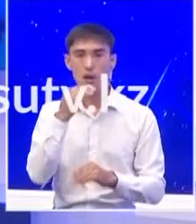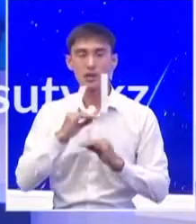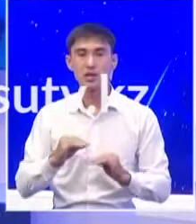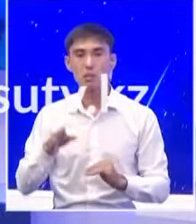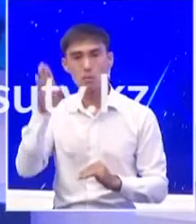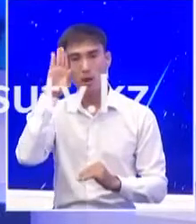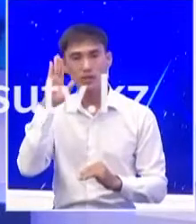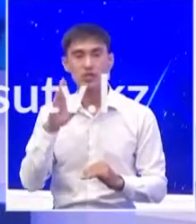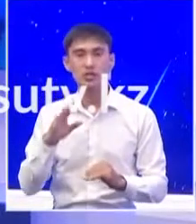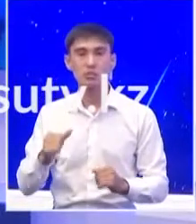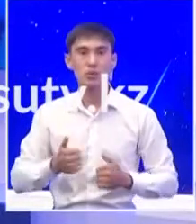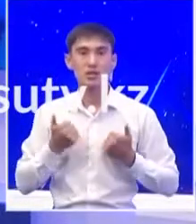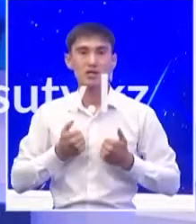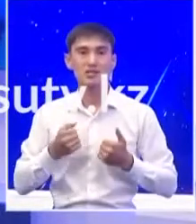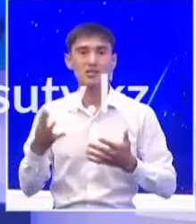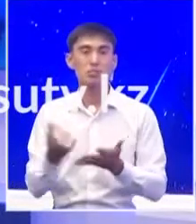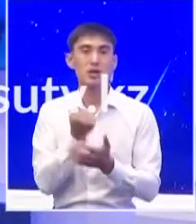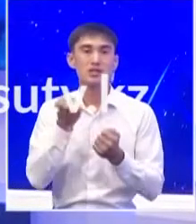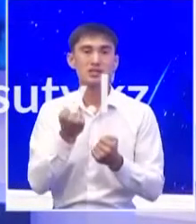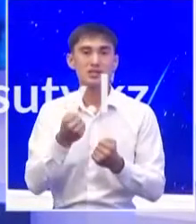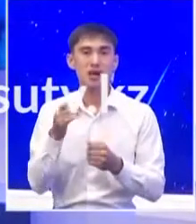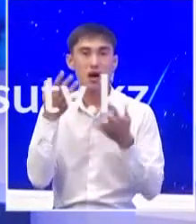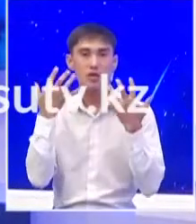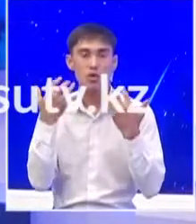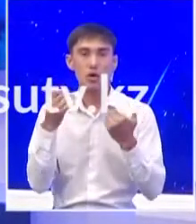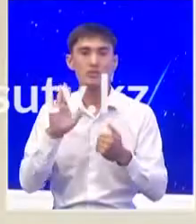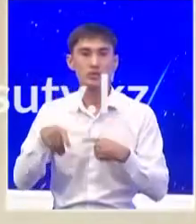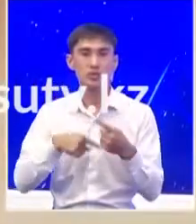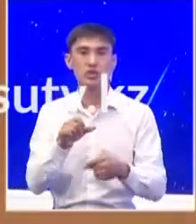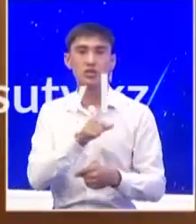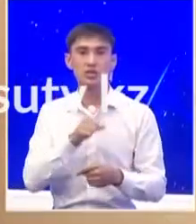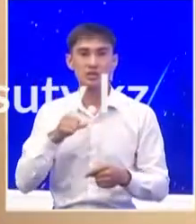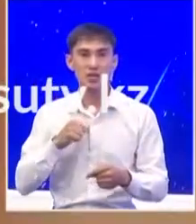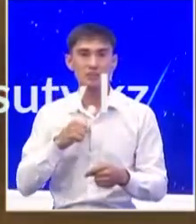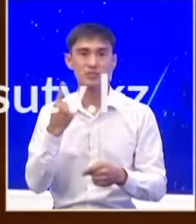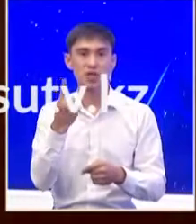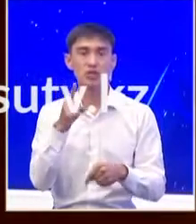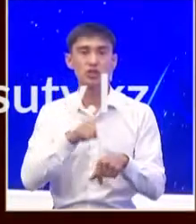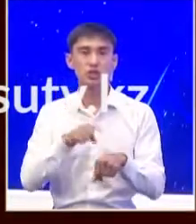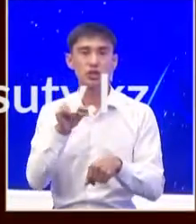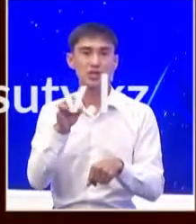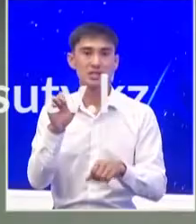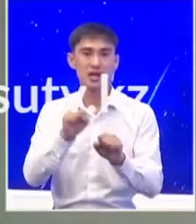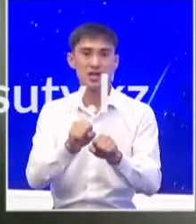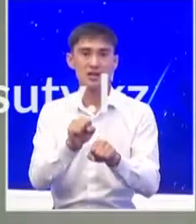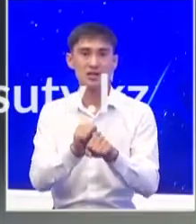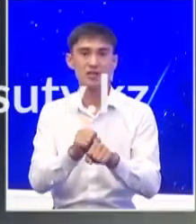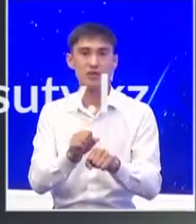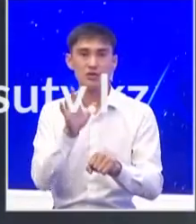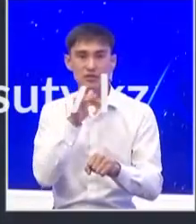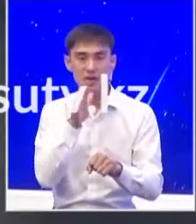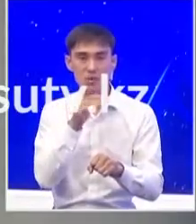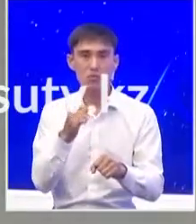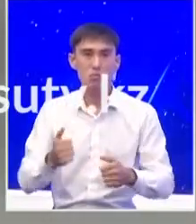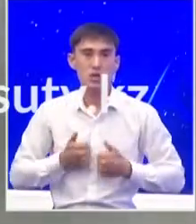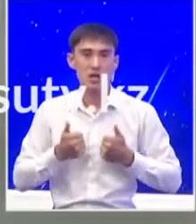Вытащив питомца, он оказался в заточении сам. Час ребенок простоял между рамами. Все это время ему пытался помочь